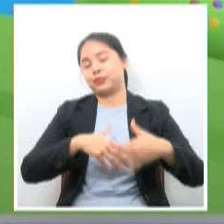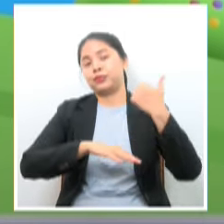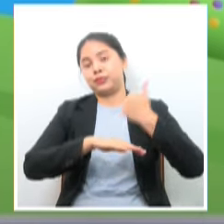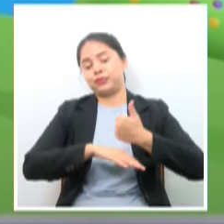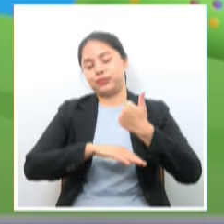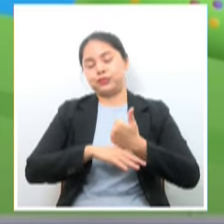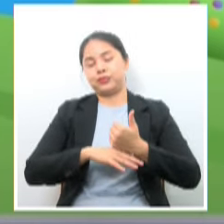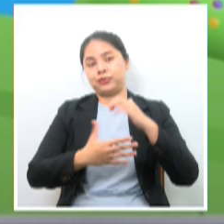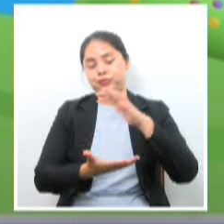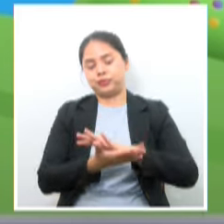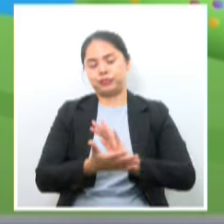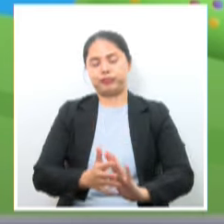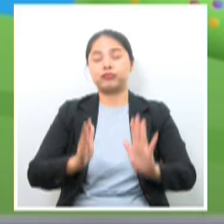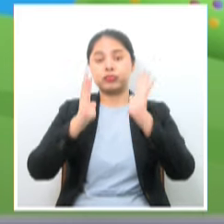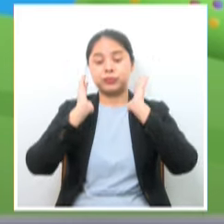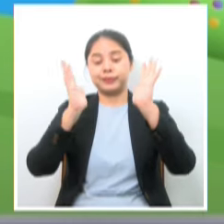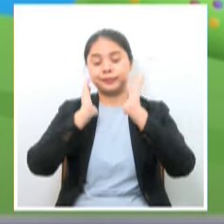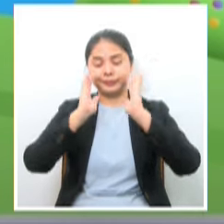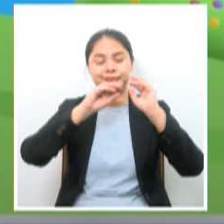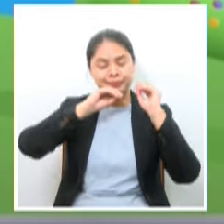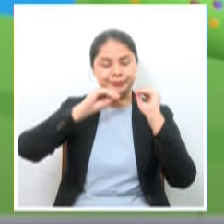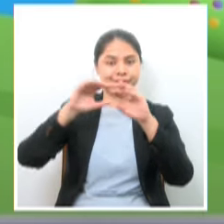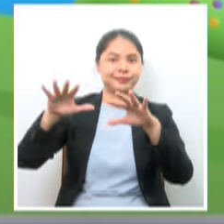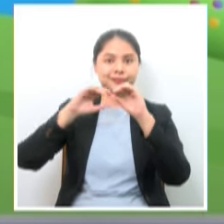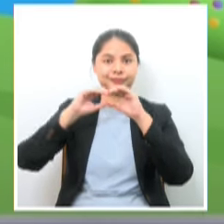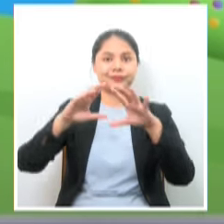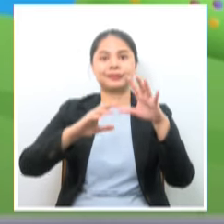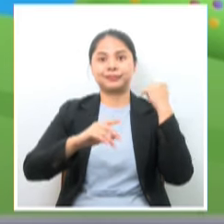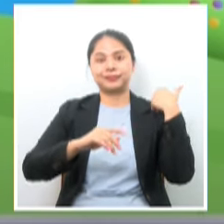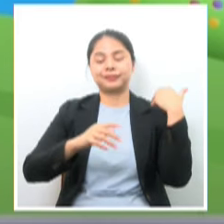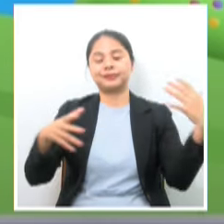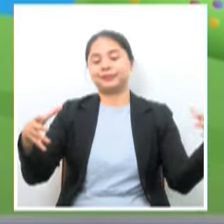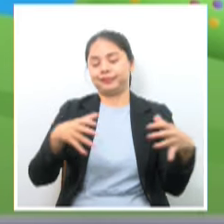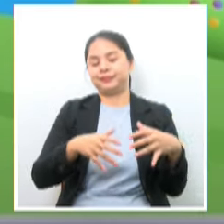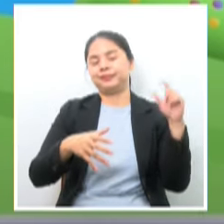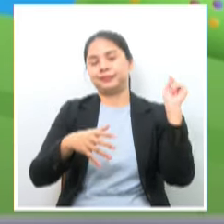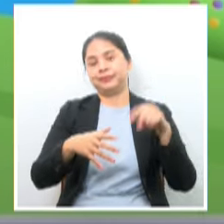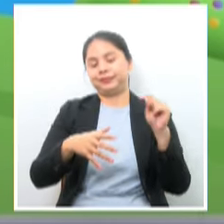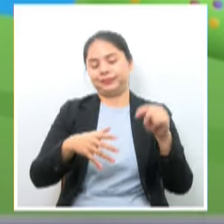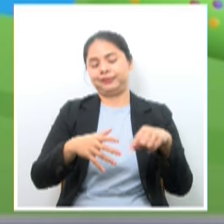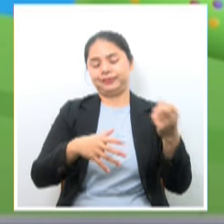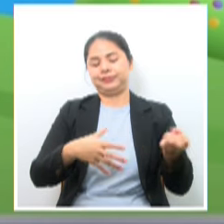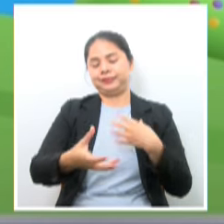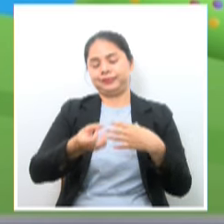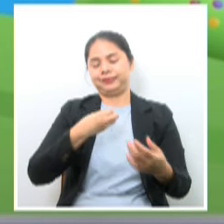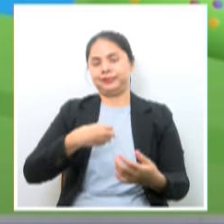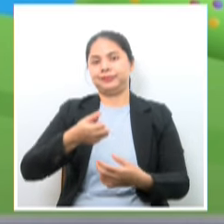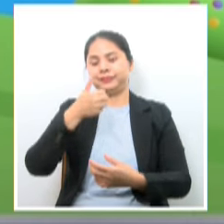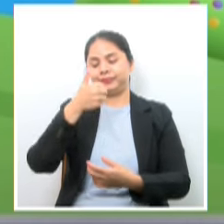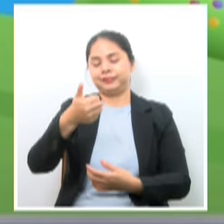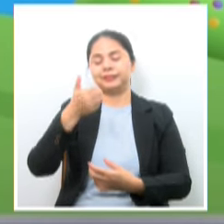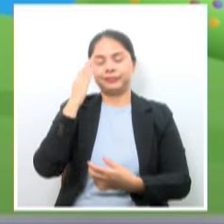ากรมีอะไรอยากจะสื่อสารกับทางสปท.ก็สามารถที่จะส่งผ่านทีมนี้ได้พวกผมยินดีที่จะรับฟังที่จ